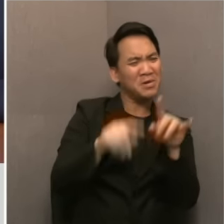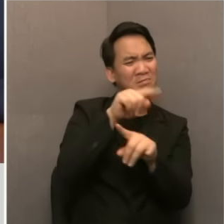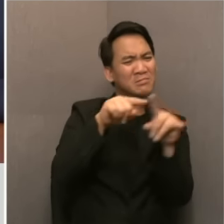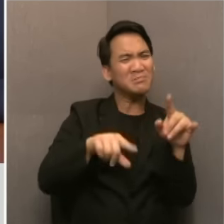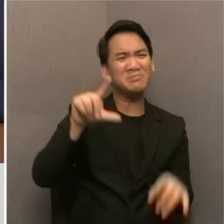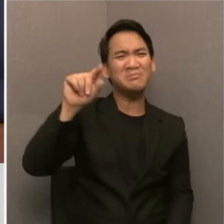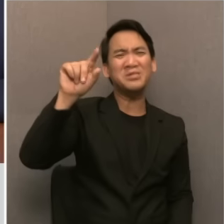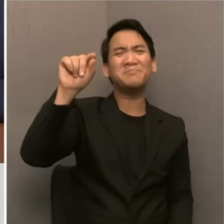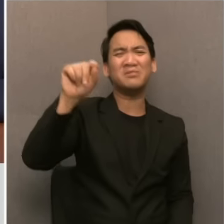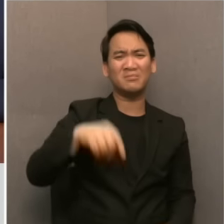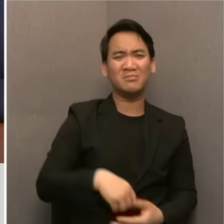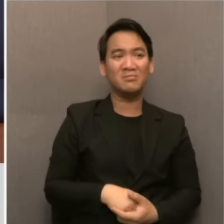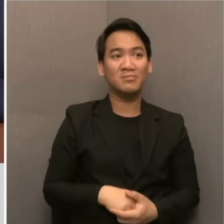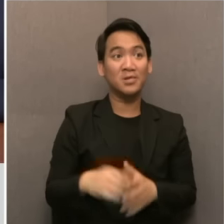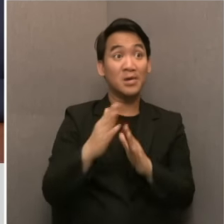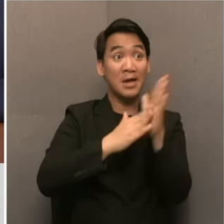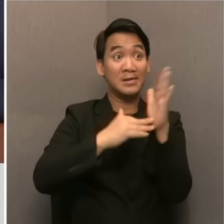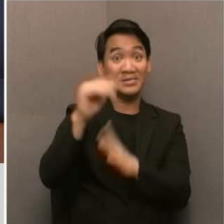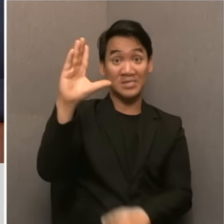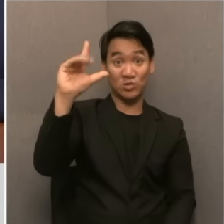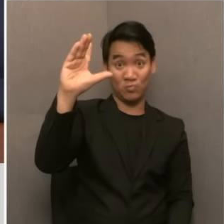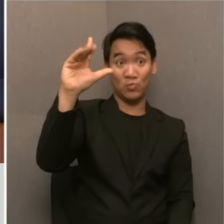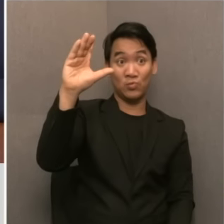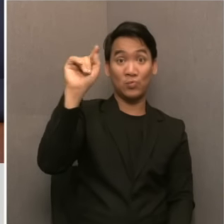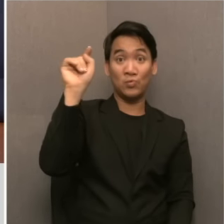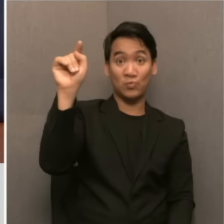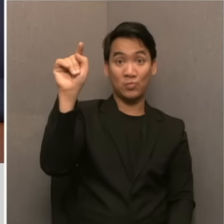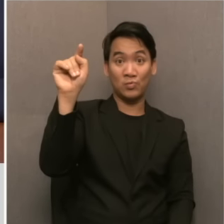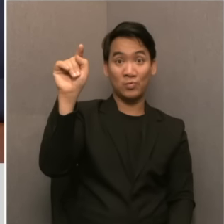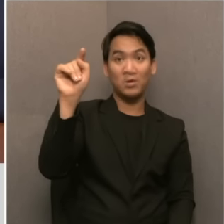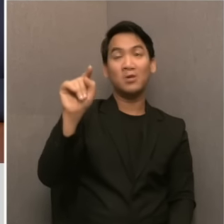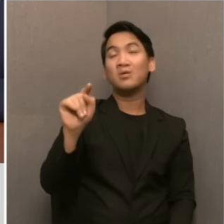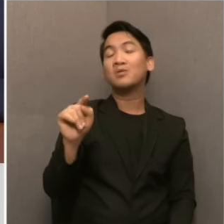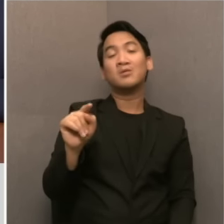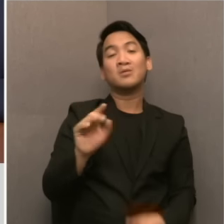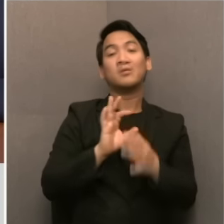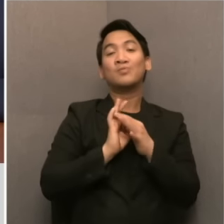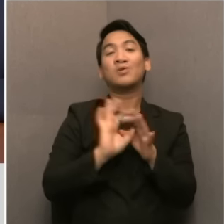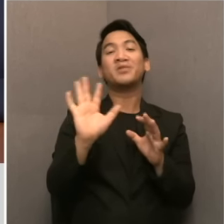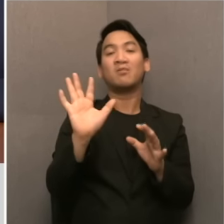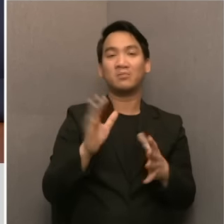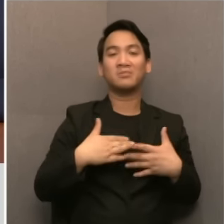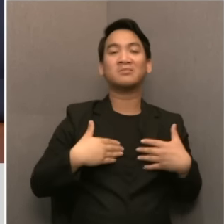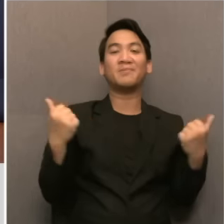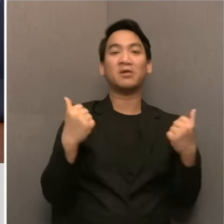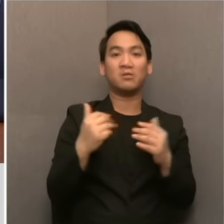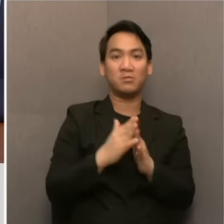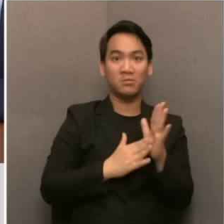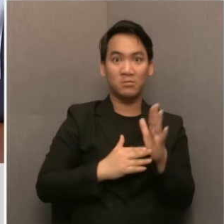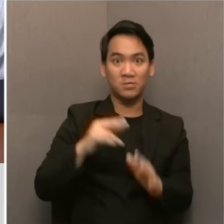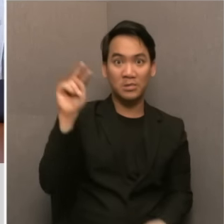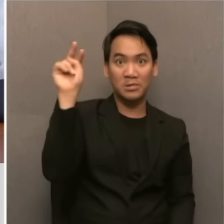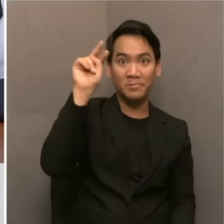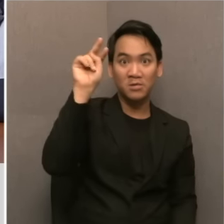อ๋อถ้าเกิดเป็น สีชมพู เนี่ย ไม่น่าเป็นห่วงครับ ถ้าเกิดว่าเป็นสีน้ำเงินสีม่วงอันนั้นเลย